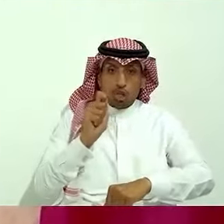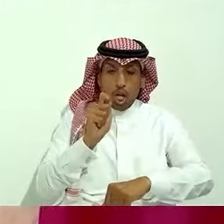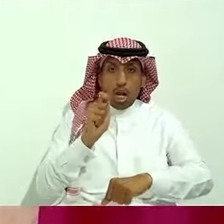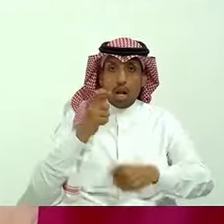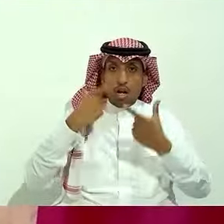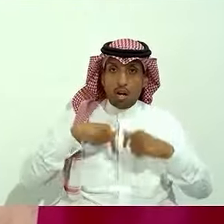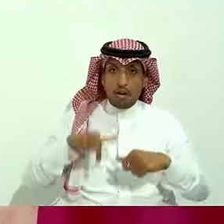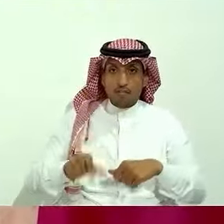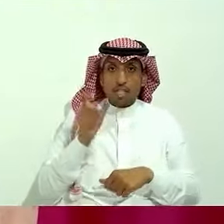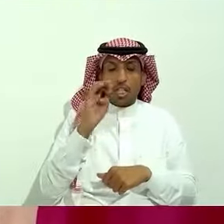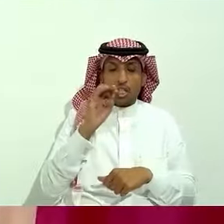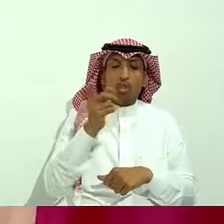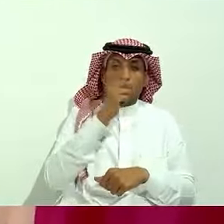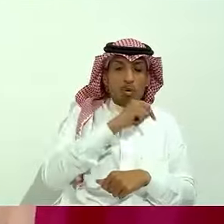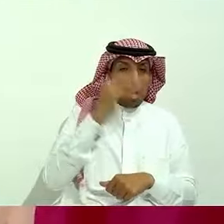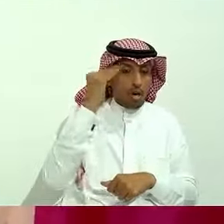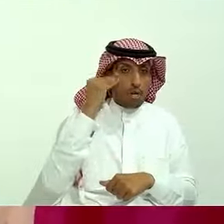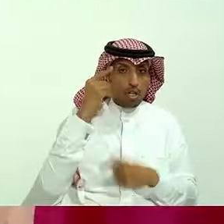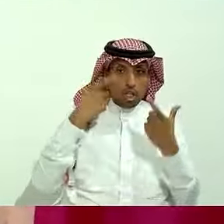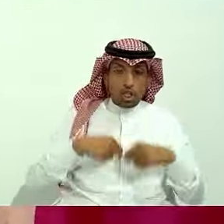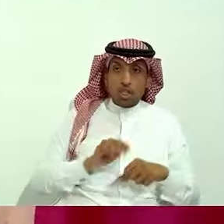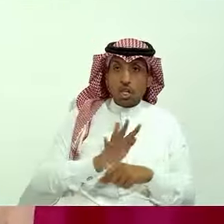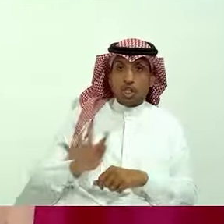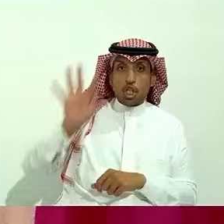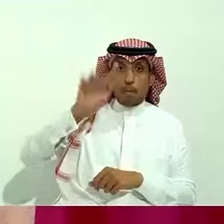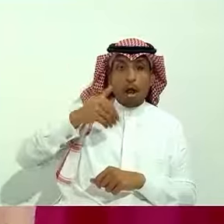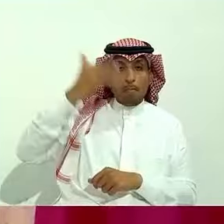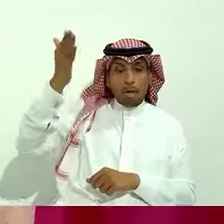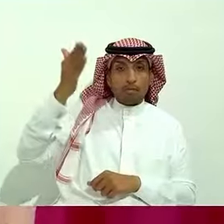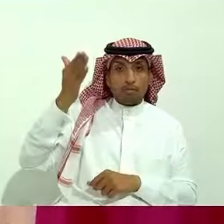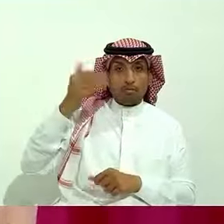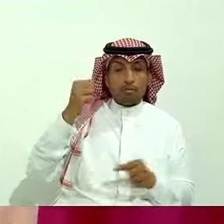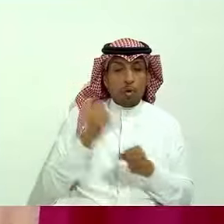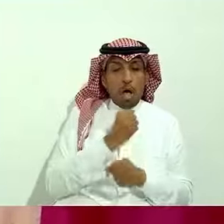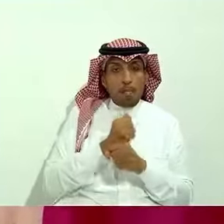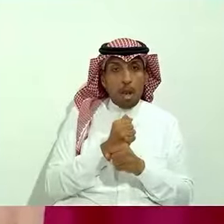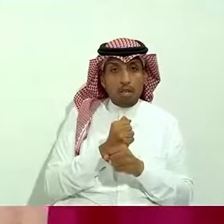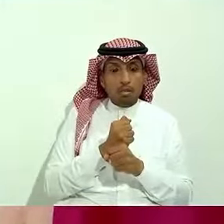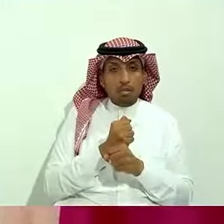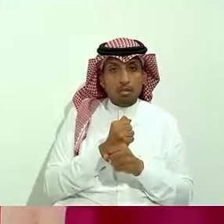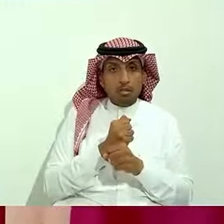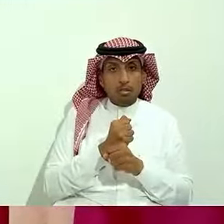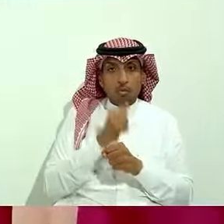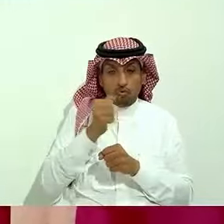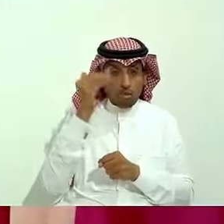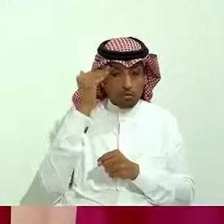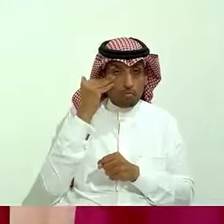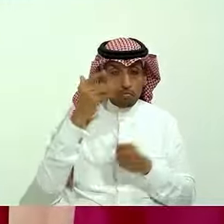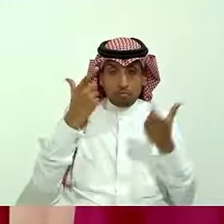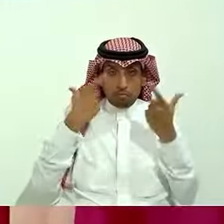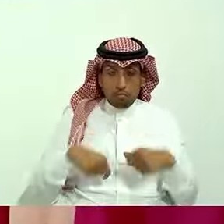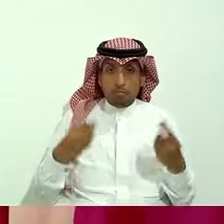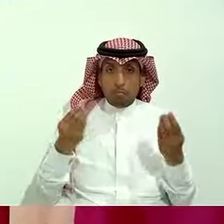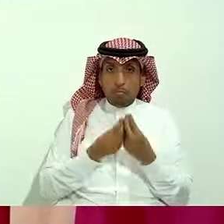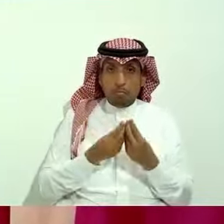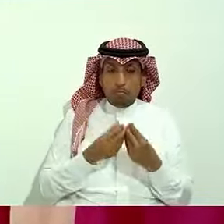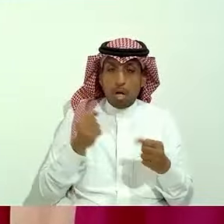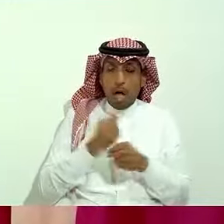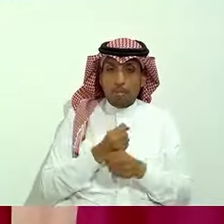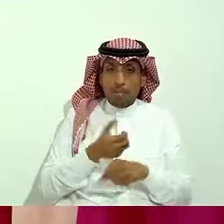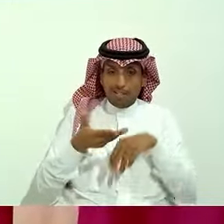في نجد، واعتقد النساء كمان لبسوه في الشمال، وكمان يعني كامراه ممكن تلبسه مع هاي ويستد